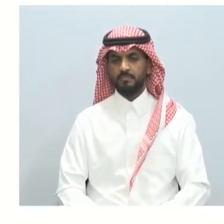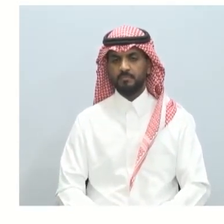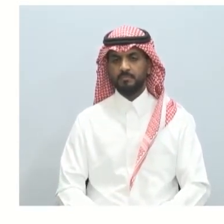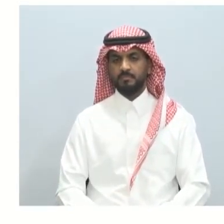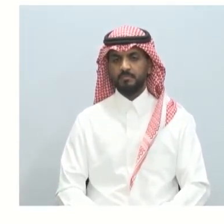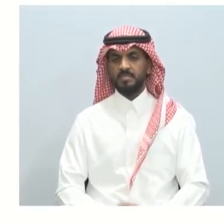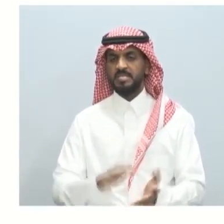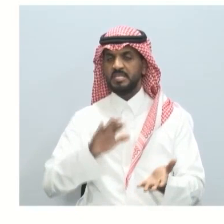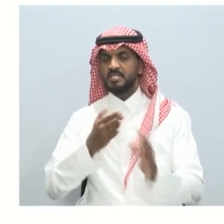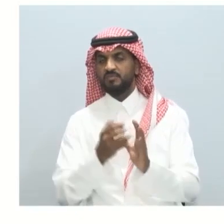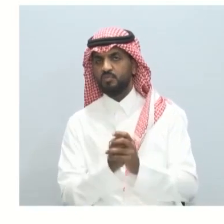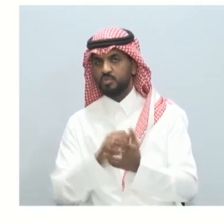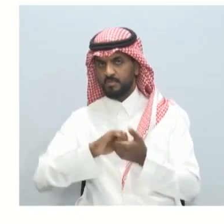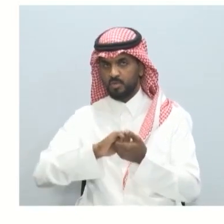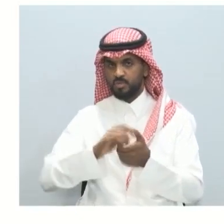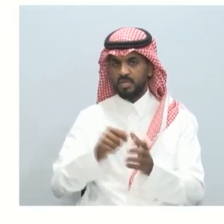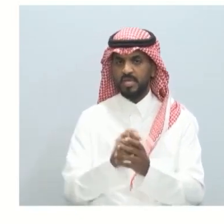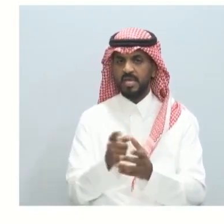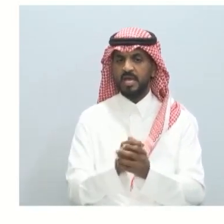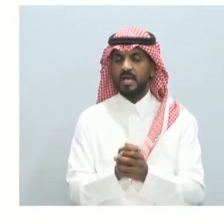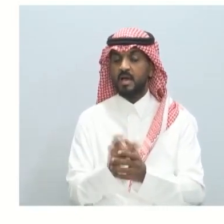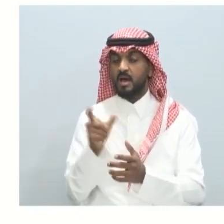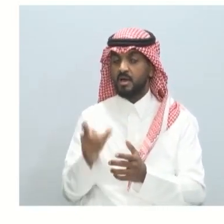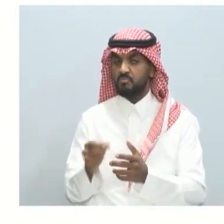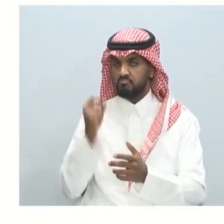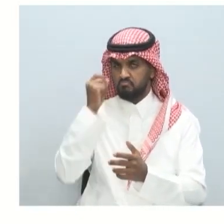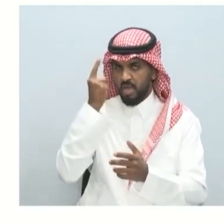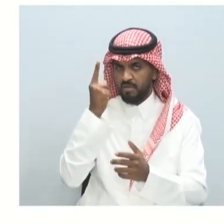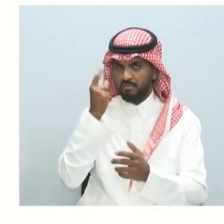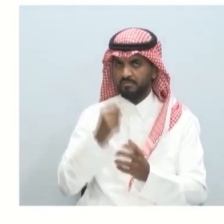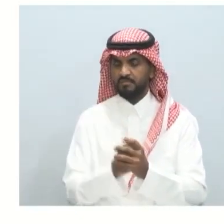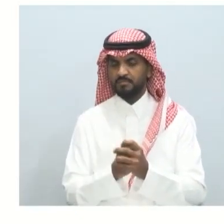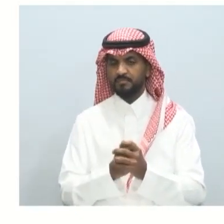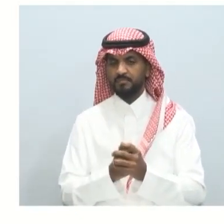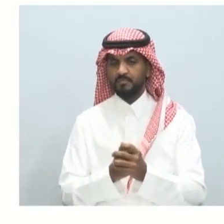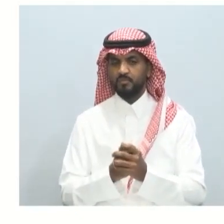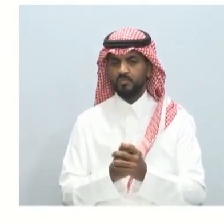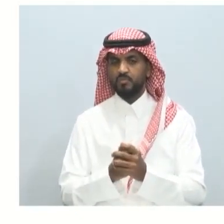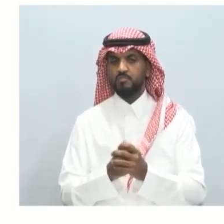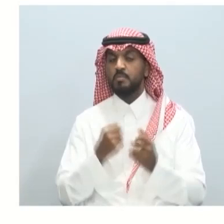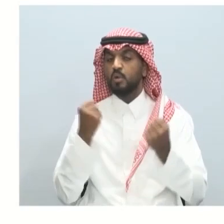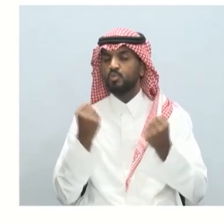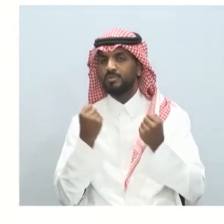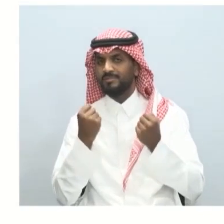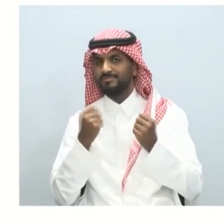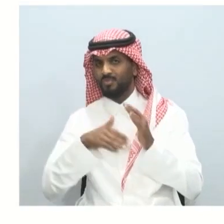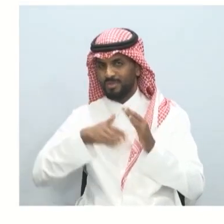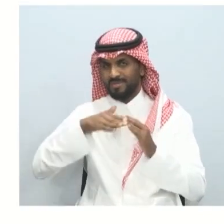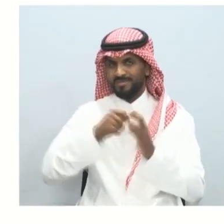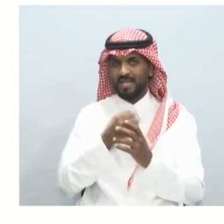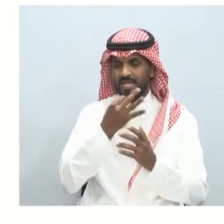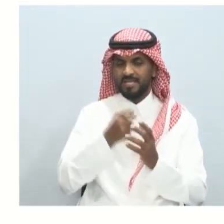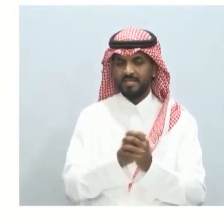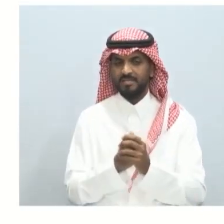هنا يصفك زملائك واصدقائك بانك قارئ ماهر ذكي ما القدرات القرائيه التي تتمتع بها